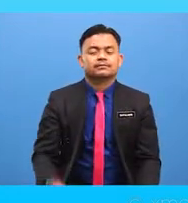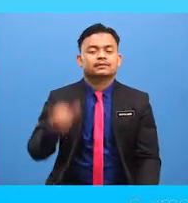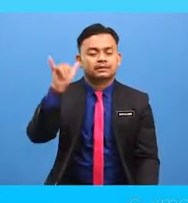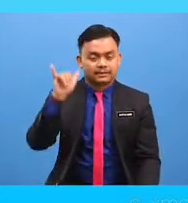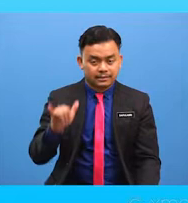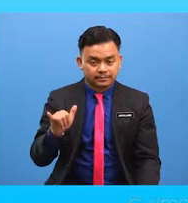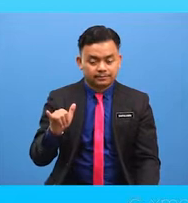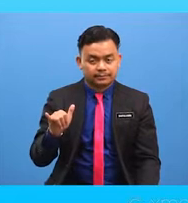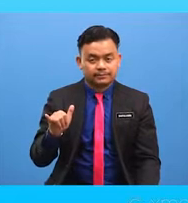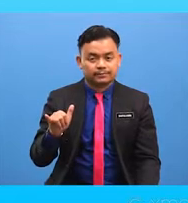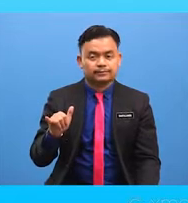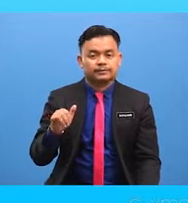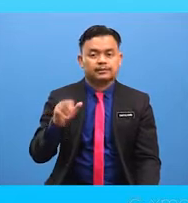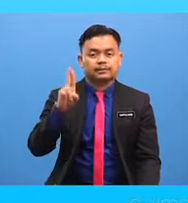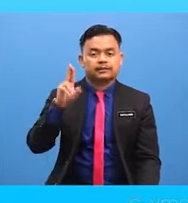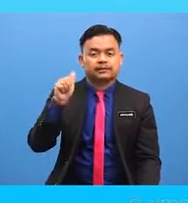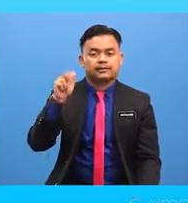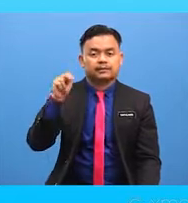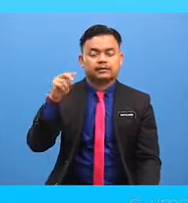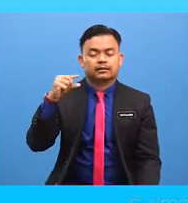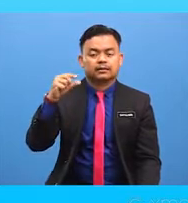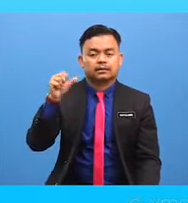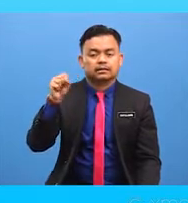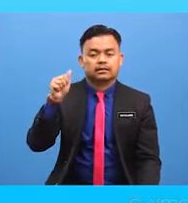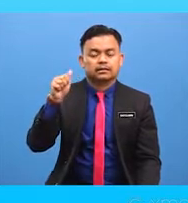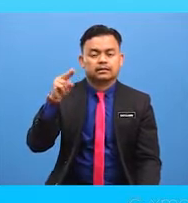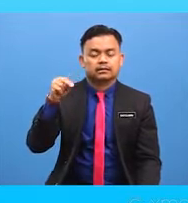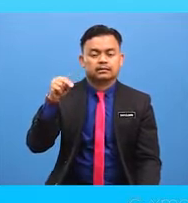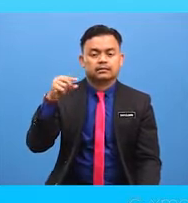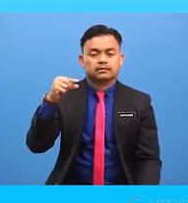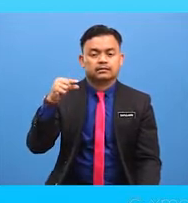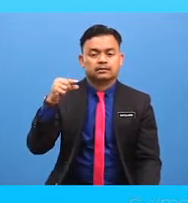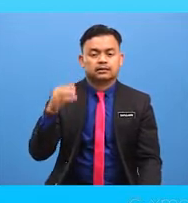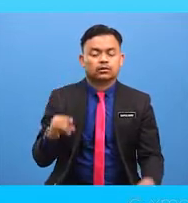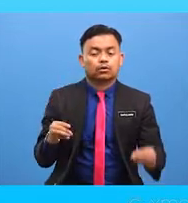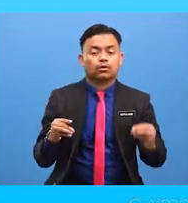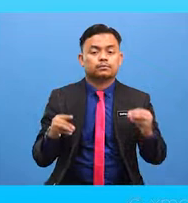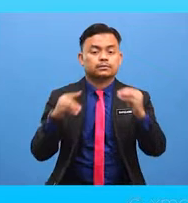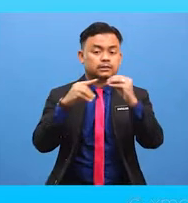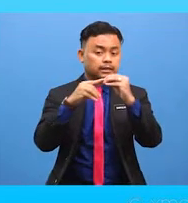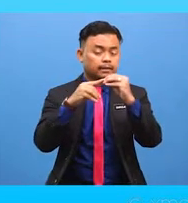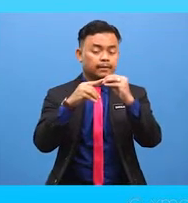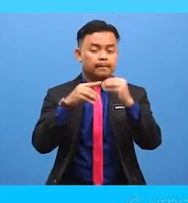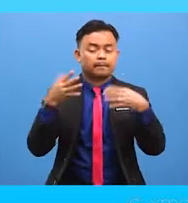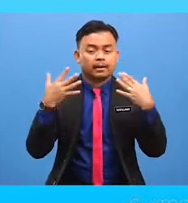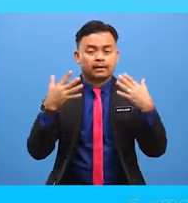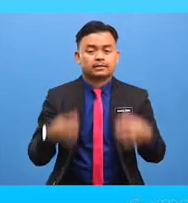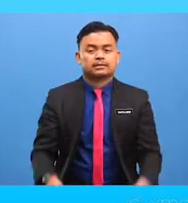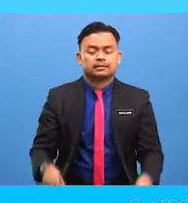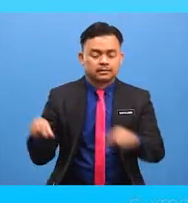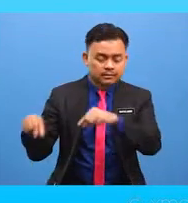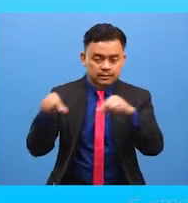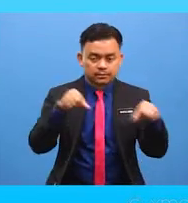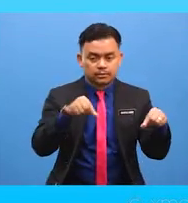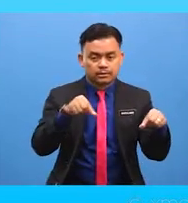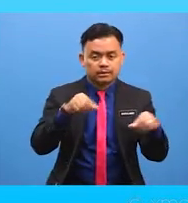Ya, rangsangan adalah objek panas atau cerit yang panas itu. Manakala, gerak balas pula